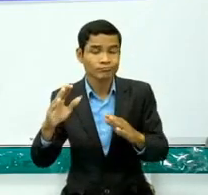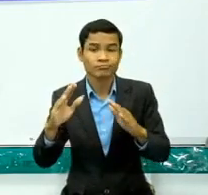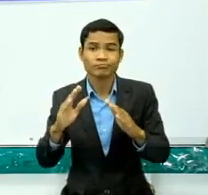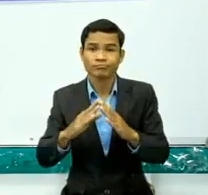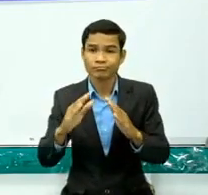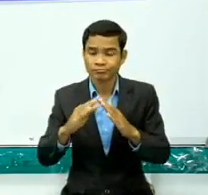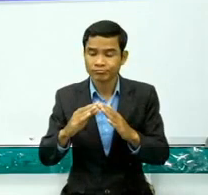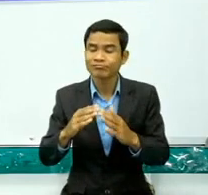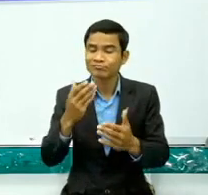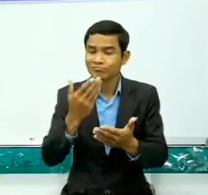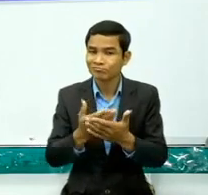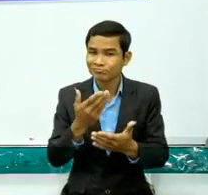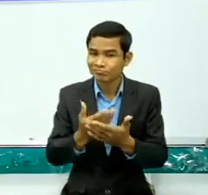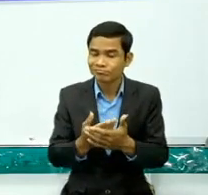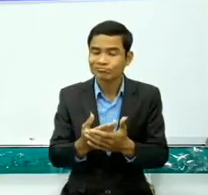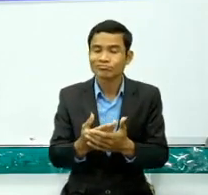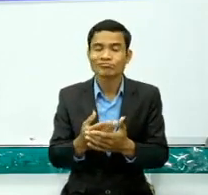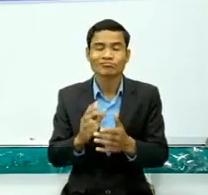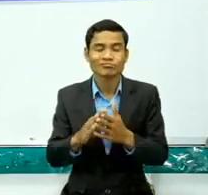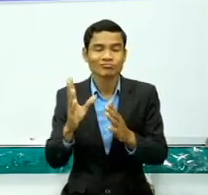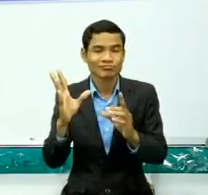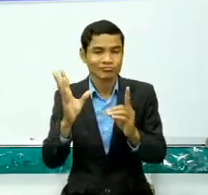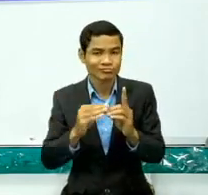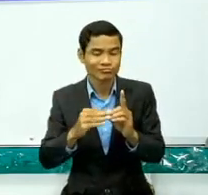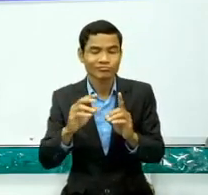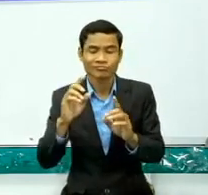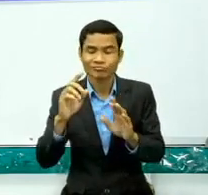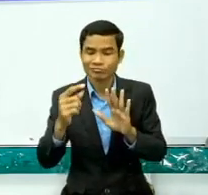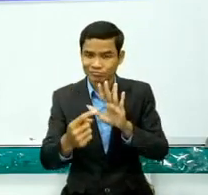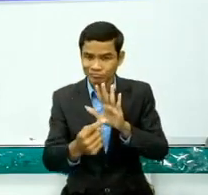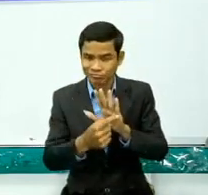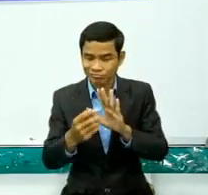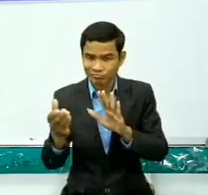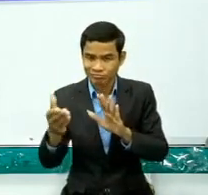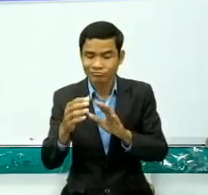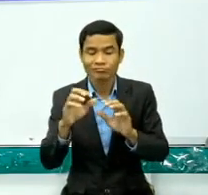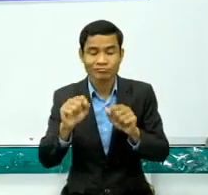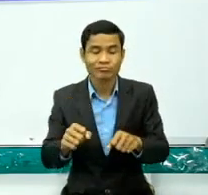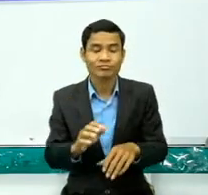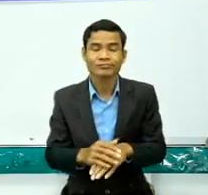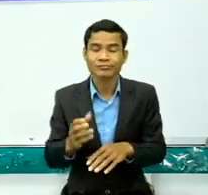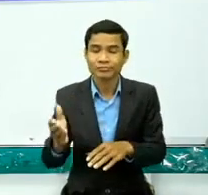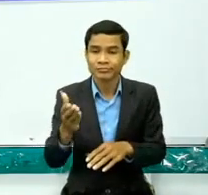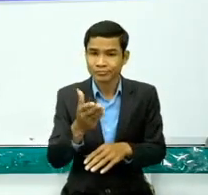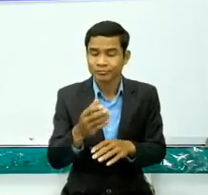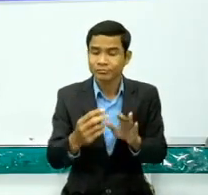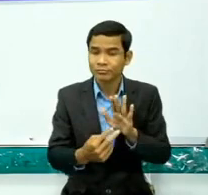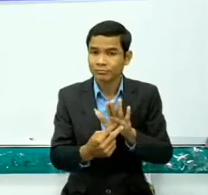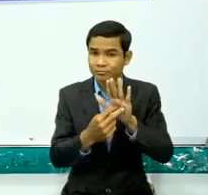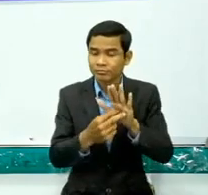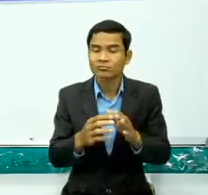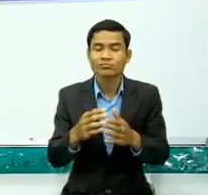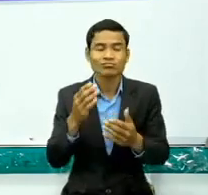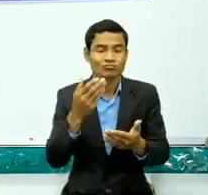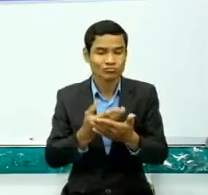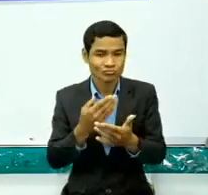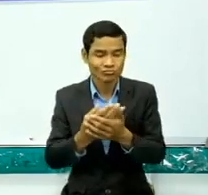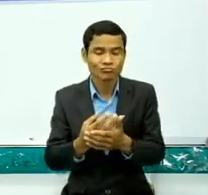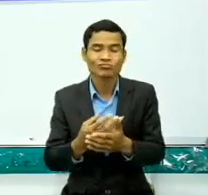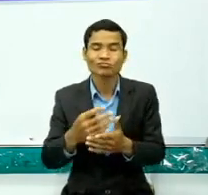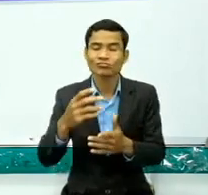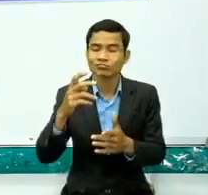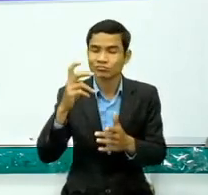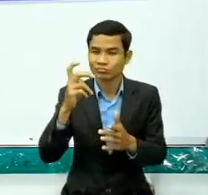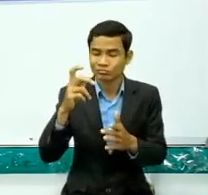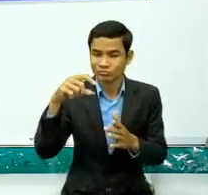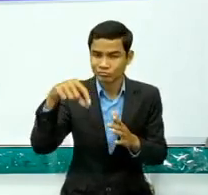ណាដែលមានឈ្មោះផ្សំជាមួយនឹងស្រាអឺរបស់យើងណាអញ្ចឹងឧទាហរណ៍ដូចអ្នកគ្រូបានបង្ហាញកូនមិញគឺគឺណាគឺ